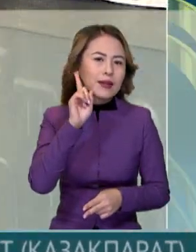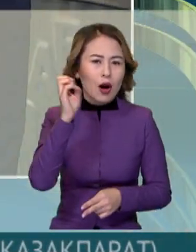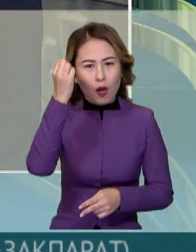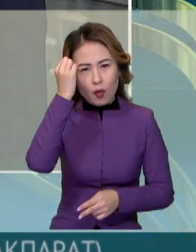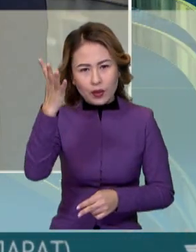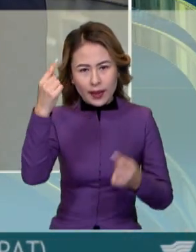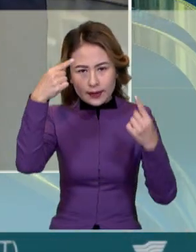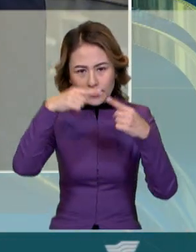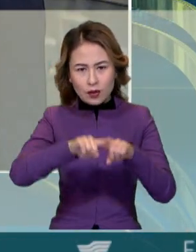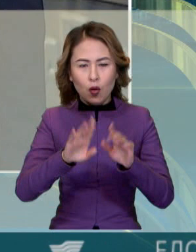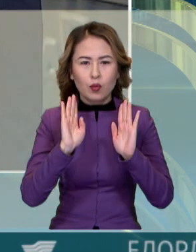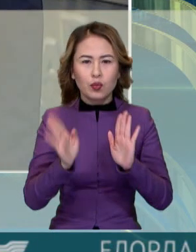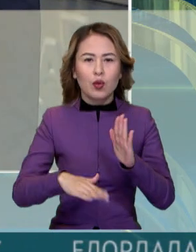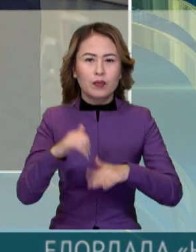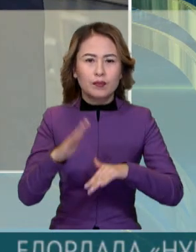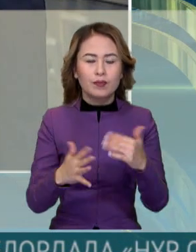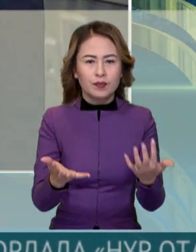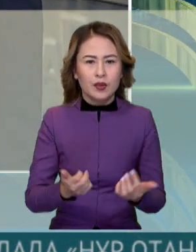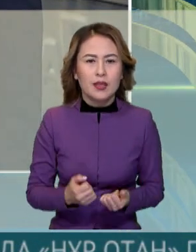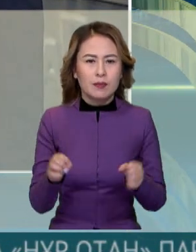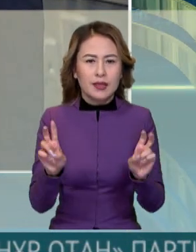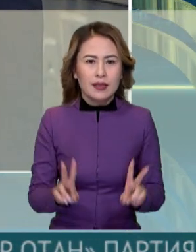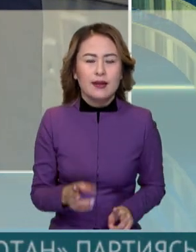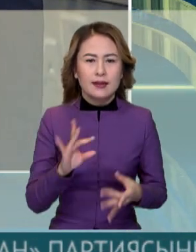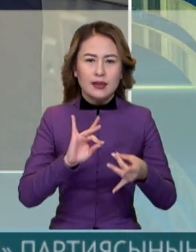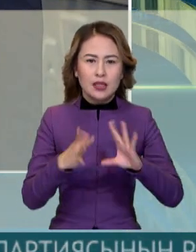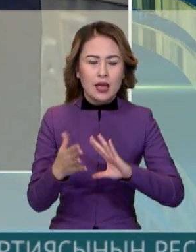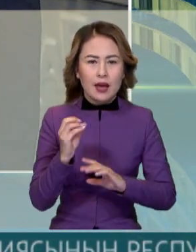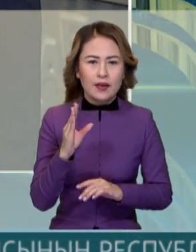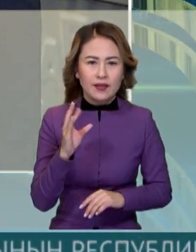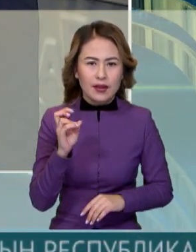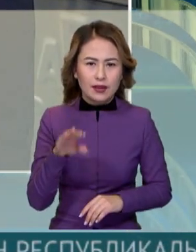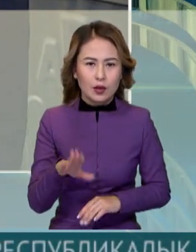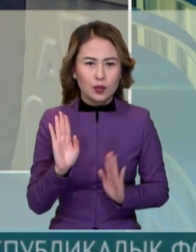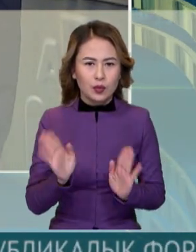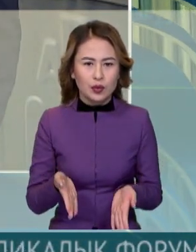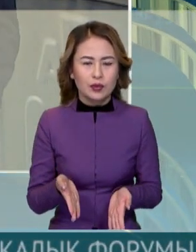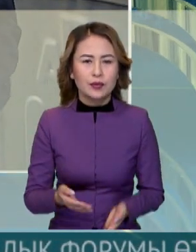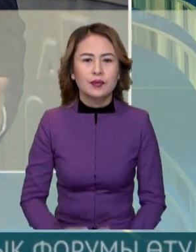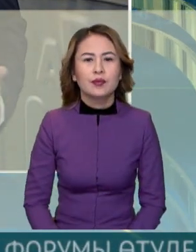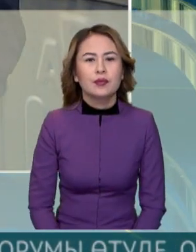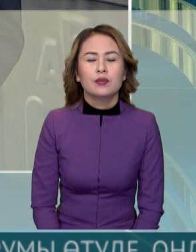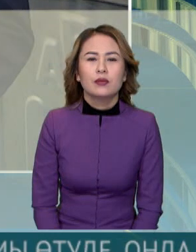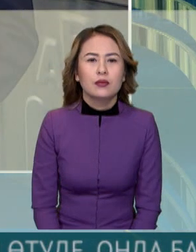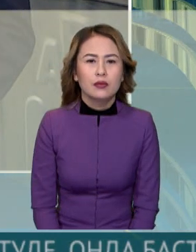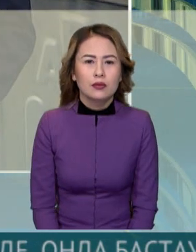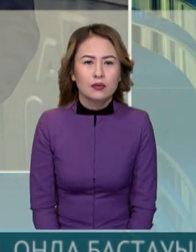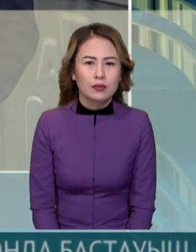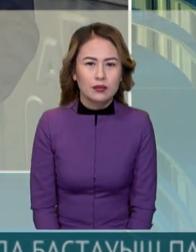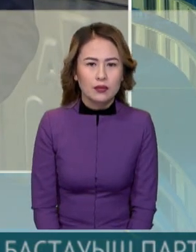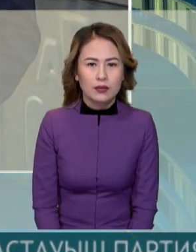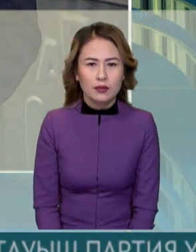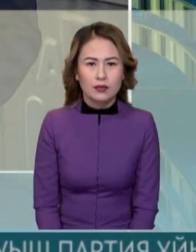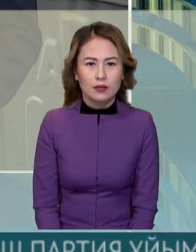ақылды технологиялардың қол жетілімділігі атты арнайы сайт-ивент өтеді. Мөлдір, мендегі бар ақпарат осы. Сөз